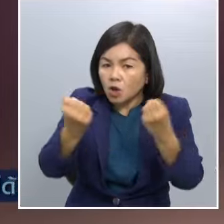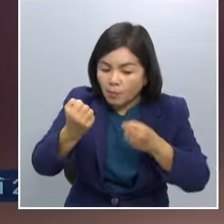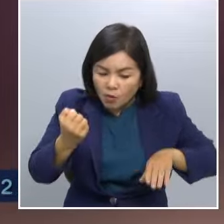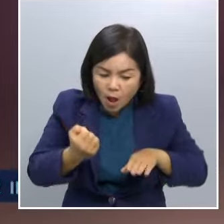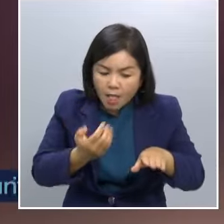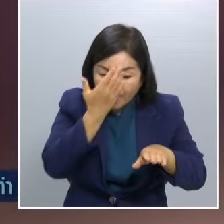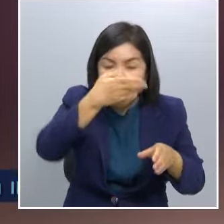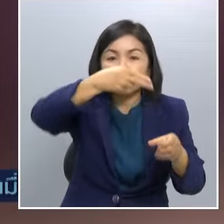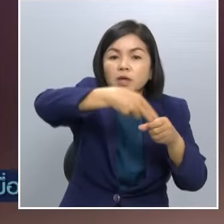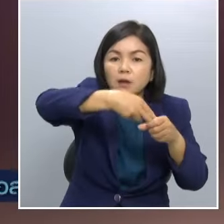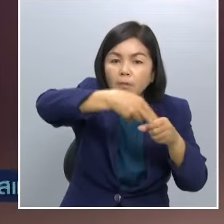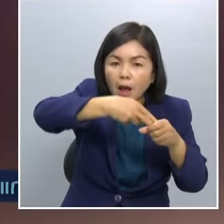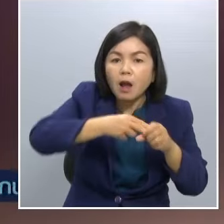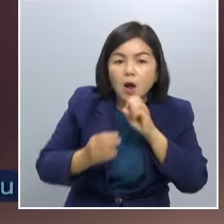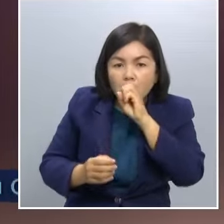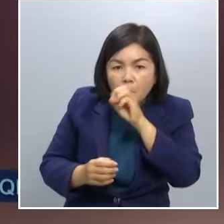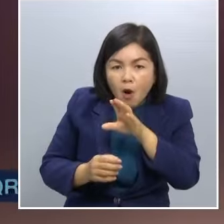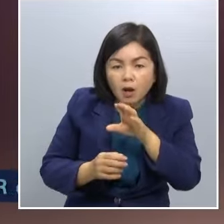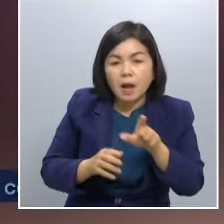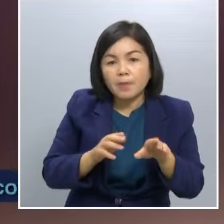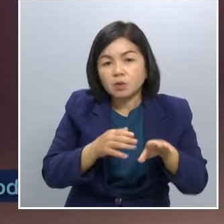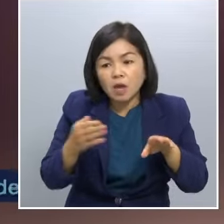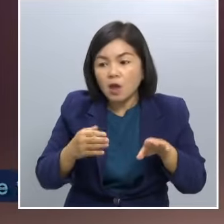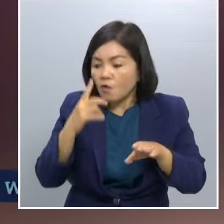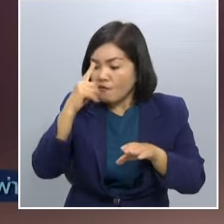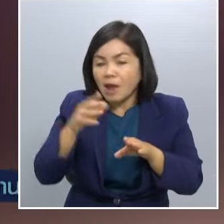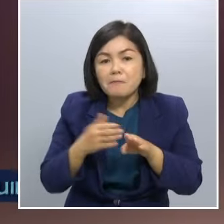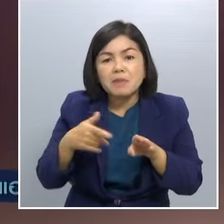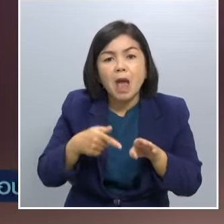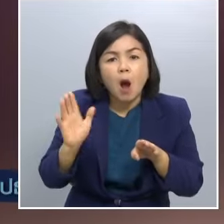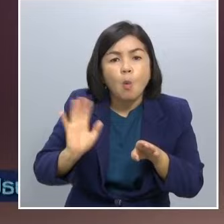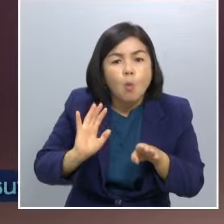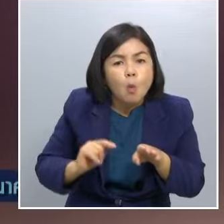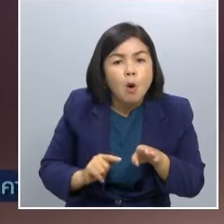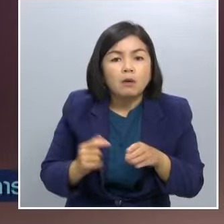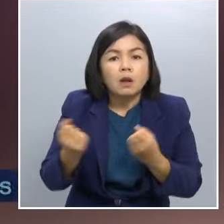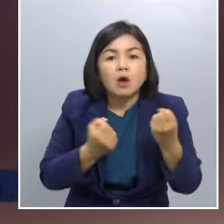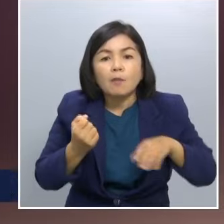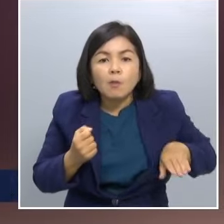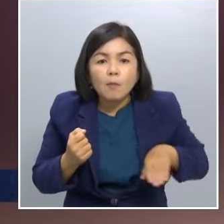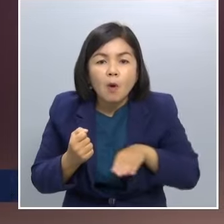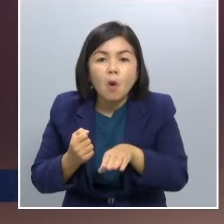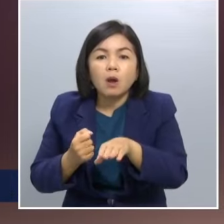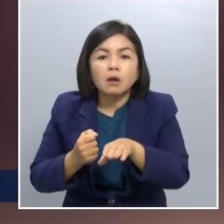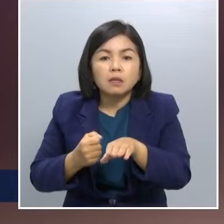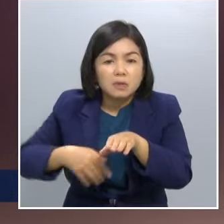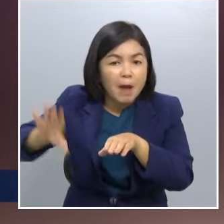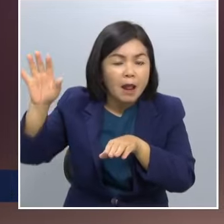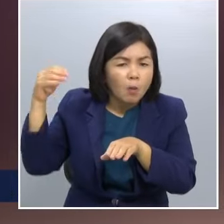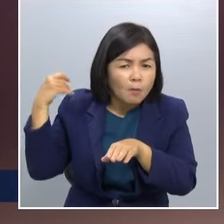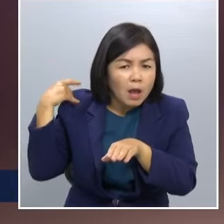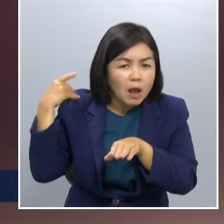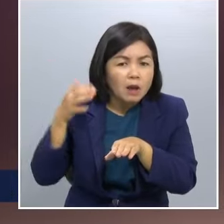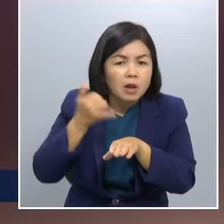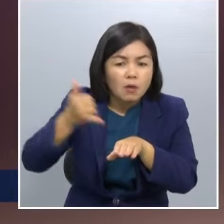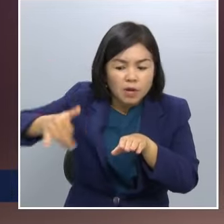น้าหัวจ่ายแล้วก็บอกให้เปิดฝาถังด้วยฝรั่งก็ไม่ยอมเปิดค่ะแล้วก็ขับรถไปจอดใกล้กับทางออกหลังจากนั้นเดินล